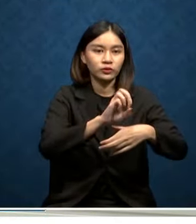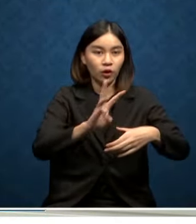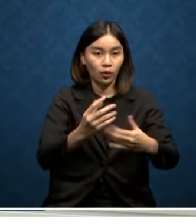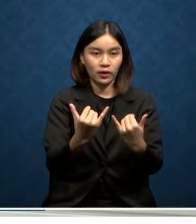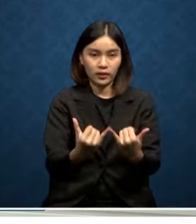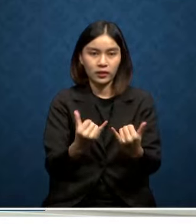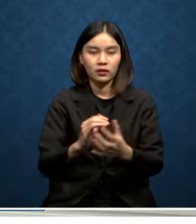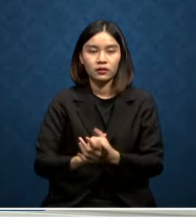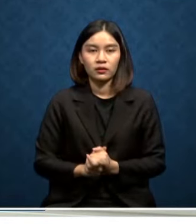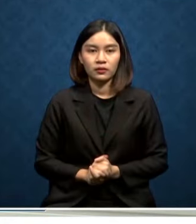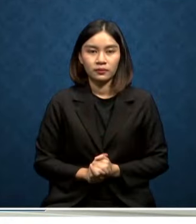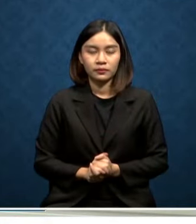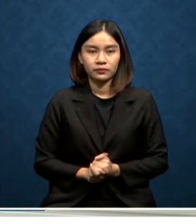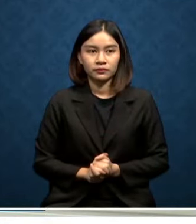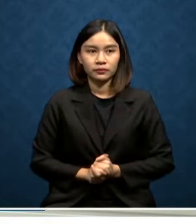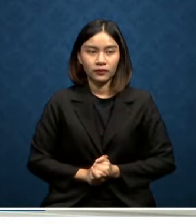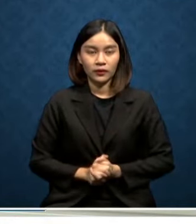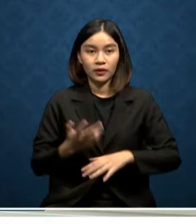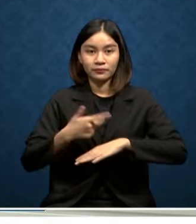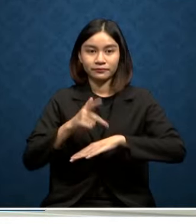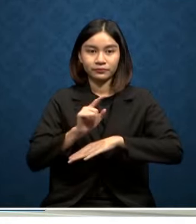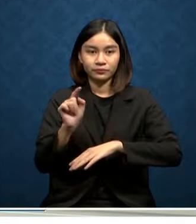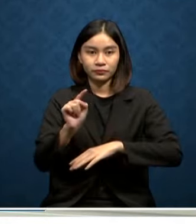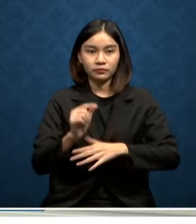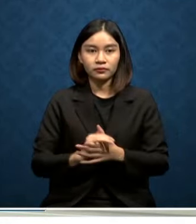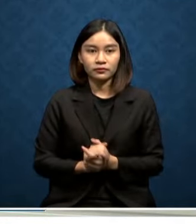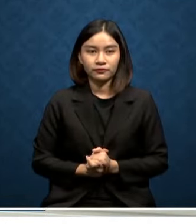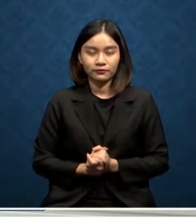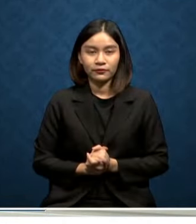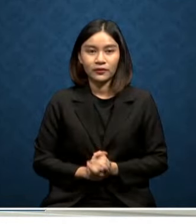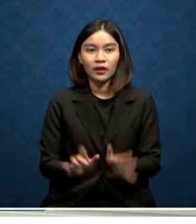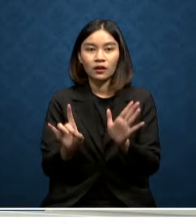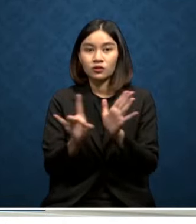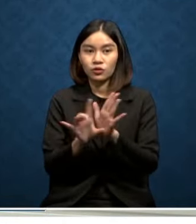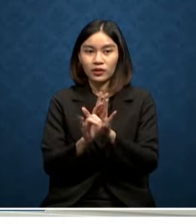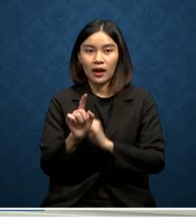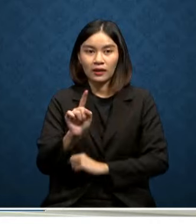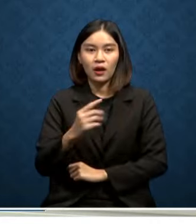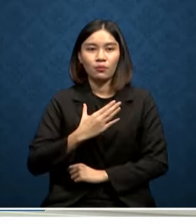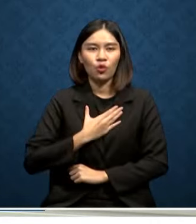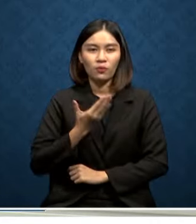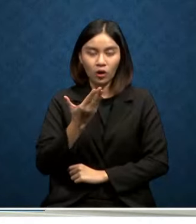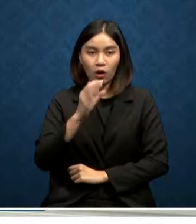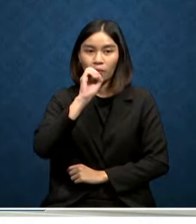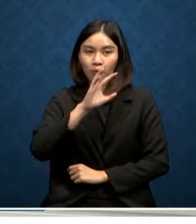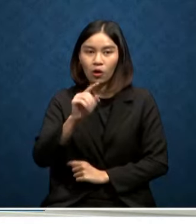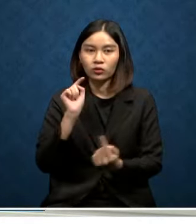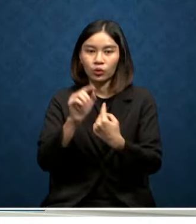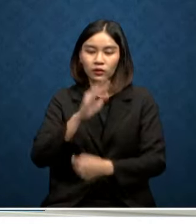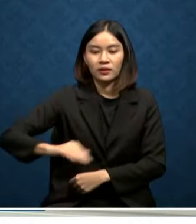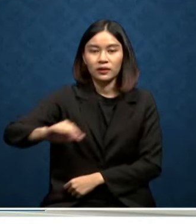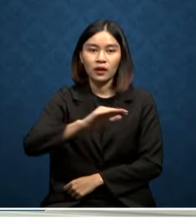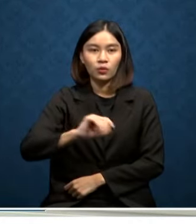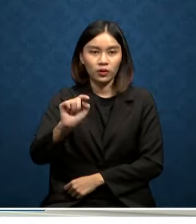นี้ท่านประธานครับสุดท้ายนี้ผมใคร่ขอยืนยันกับทุกท่านว่